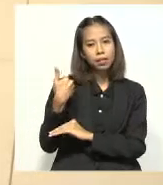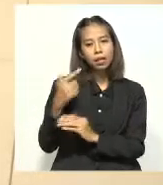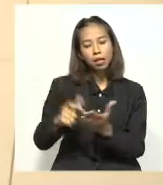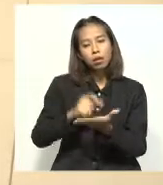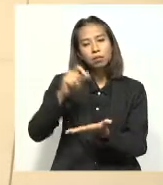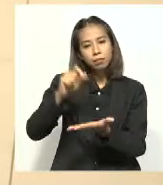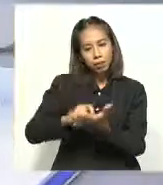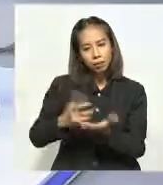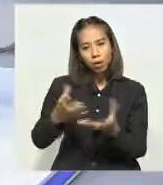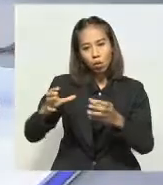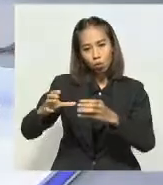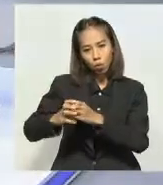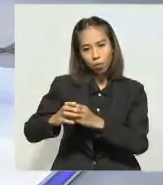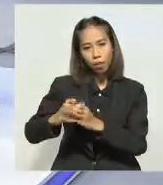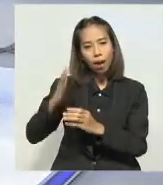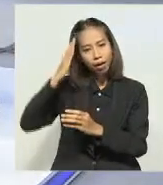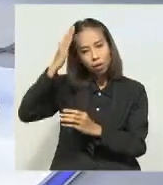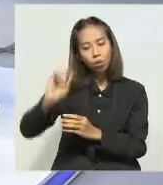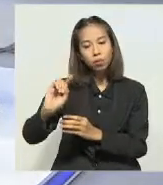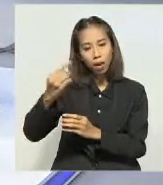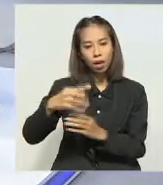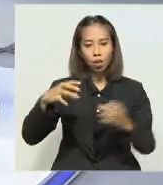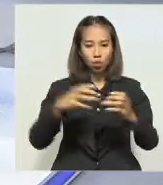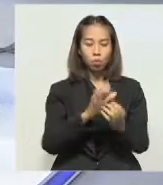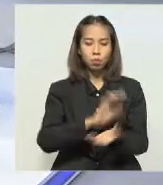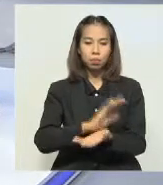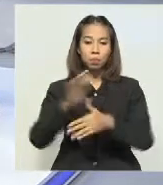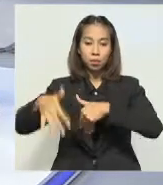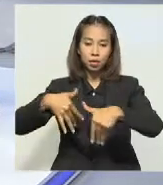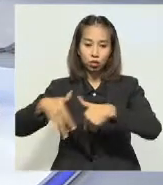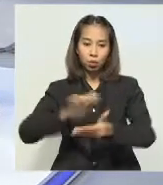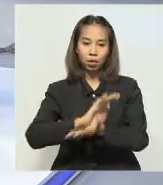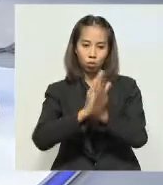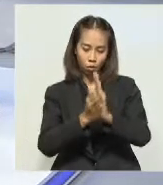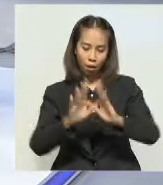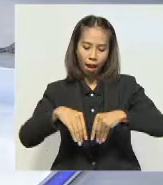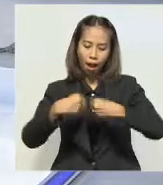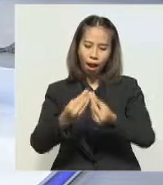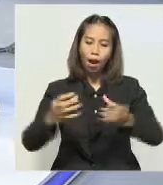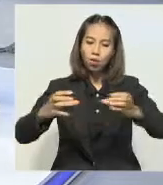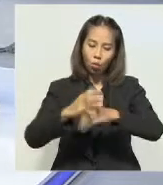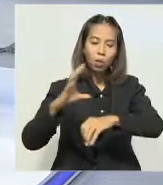ติให้พรรคอนาคตใหม่และพรรคประชาชนปฏิรูปนะคะมีสถานะเป็นพรรคการเมืองอย่างสมบูร